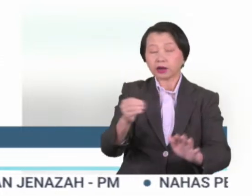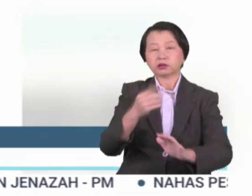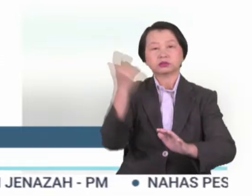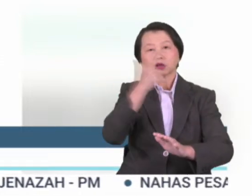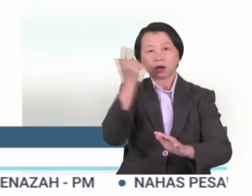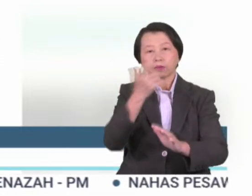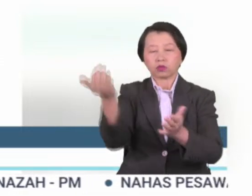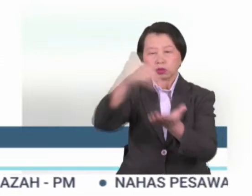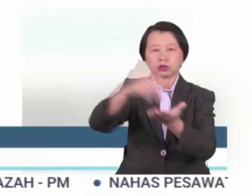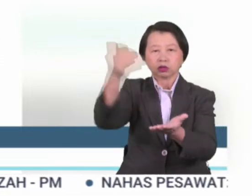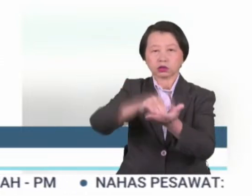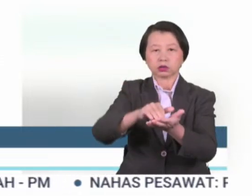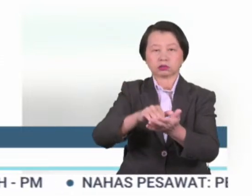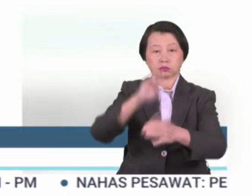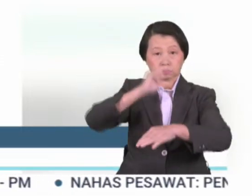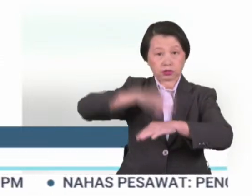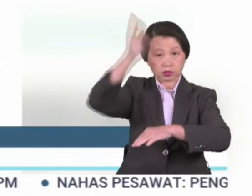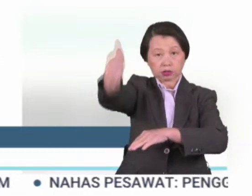Dian